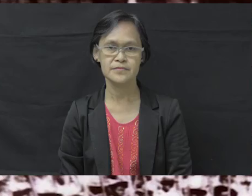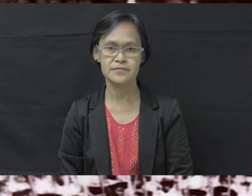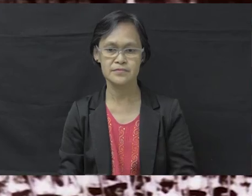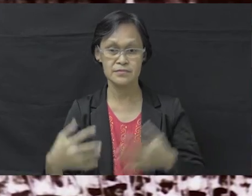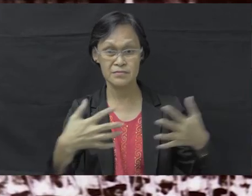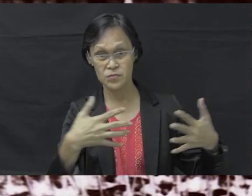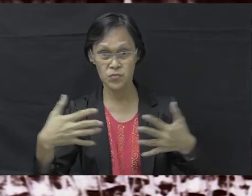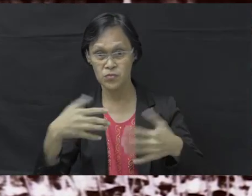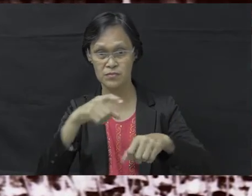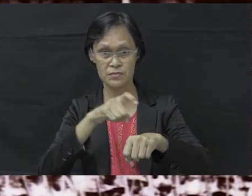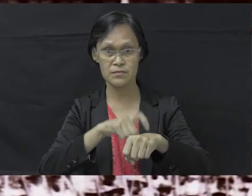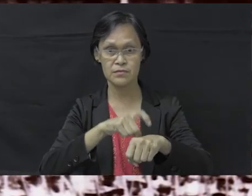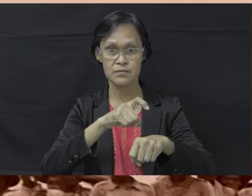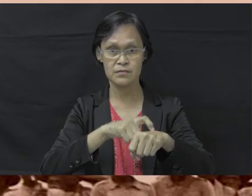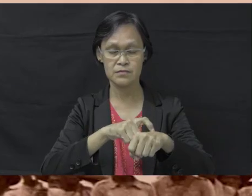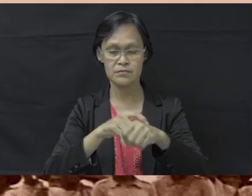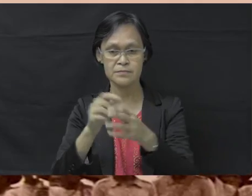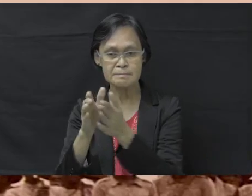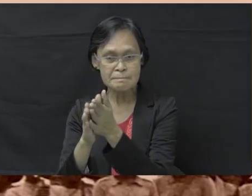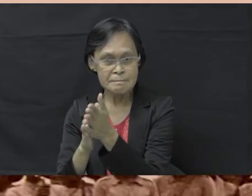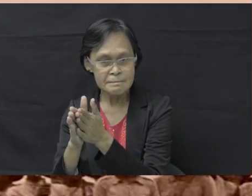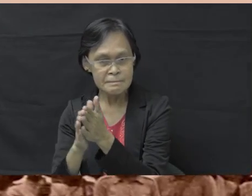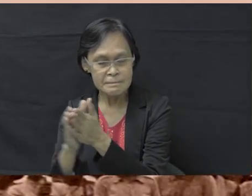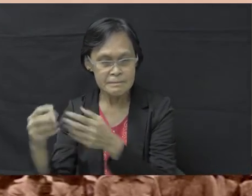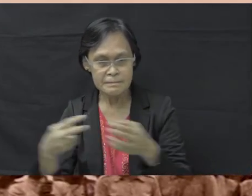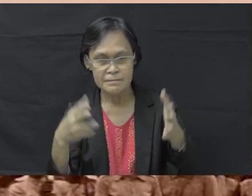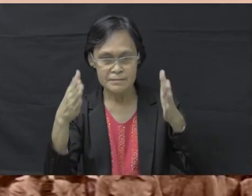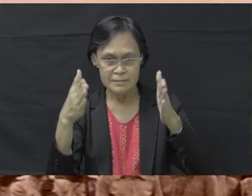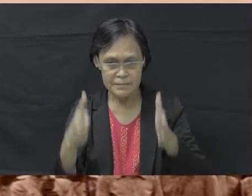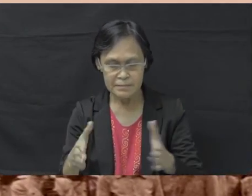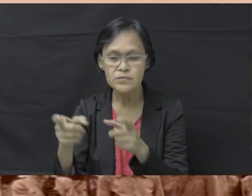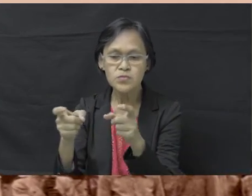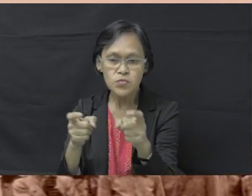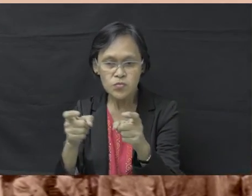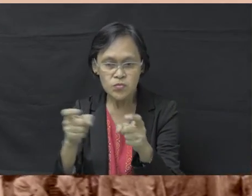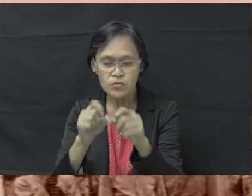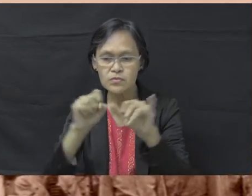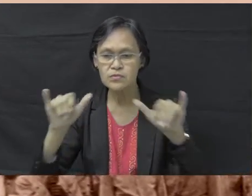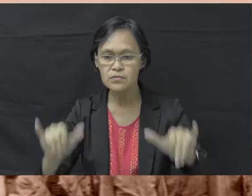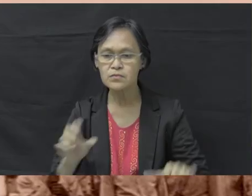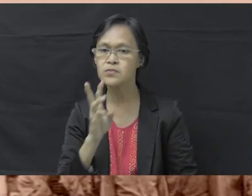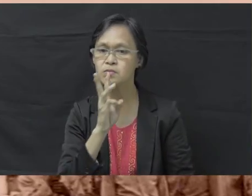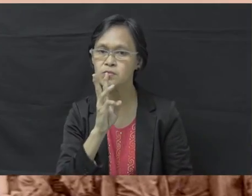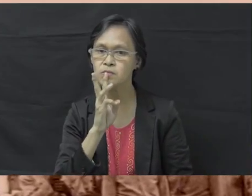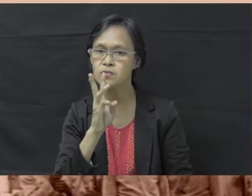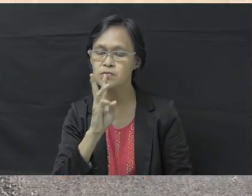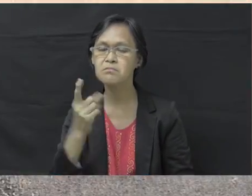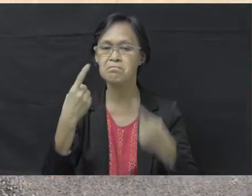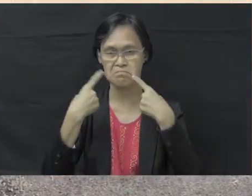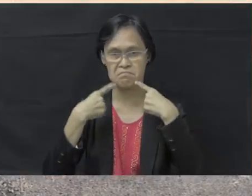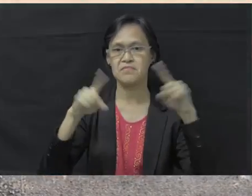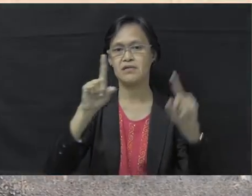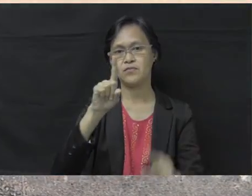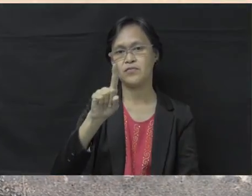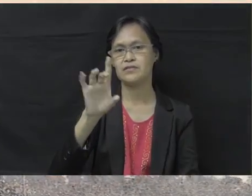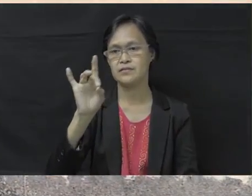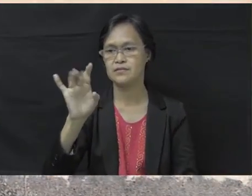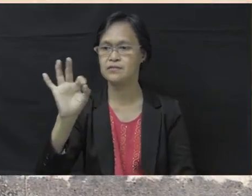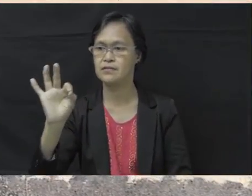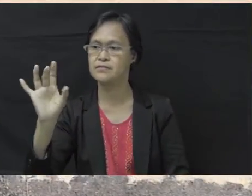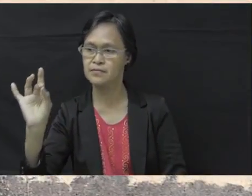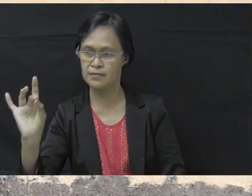Sa panahon ng himagsikan, sinikap ng mga revolusyonaryo na makontrol ito na kanilang naisakatuparan